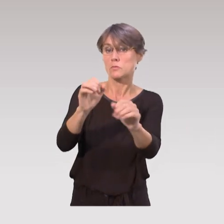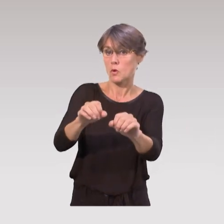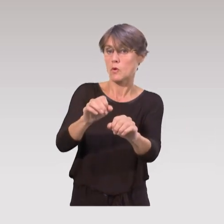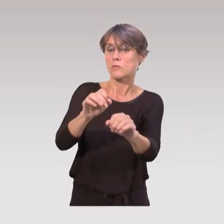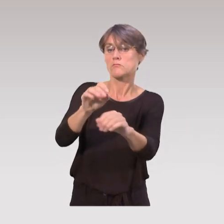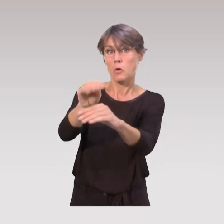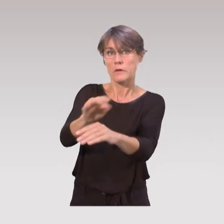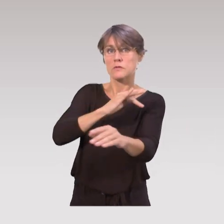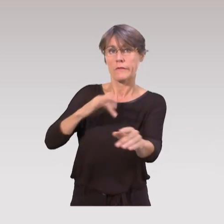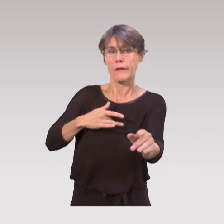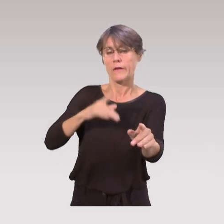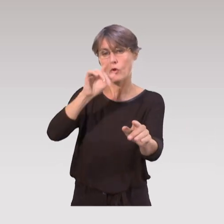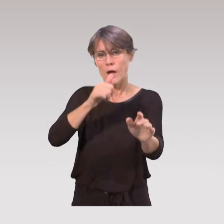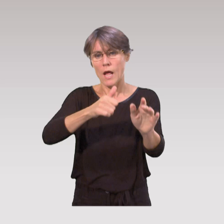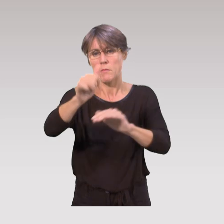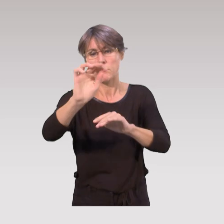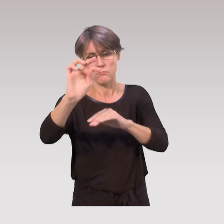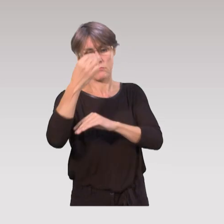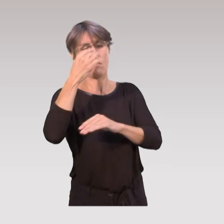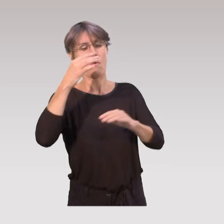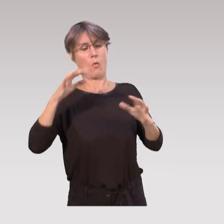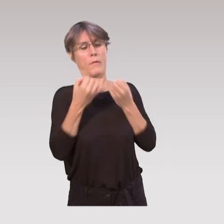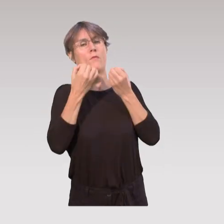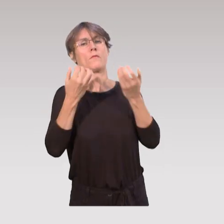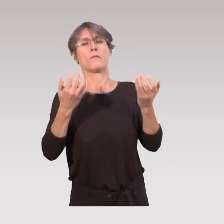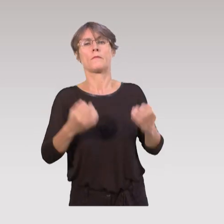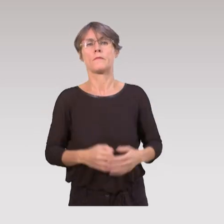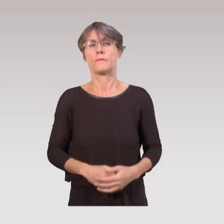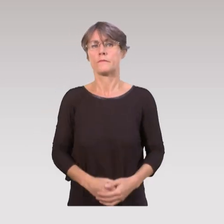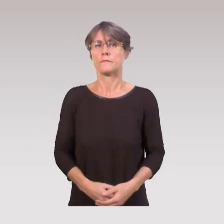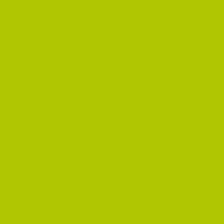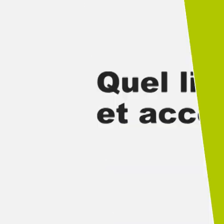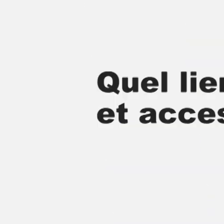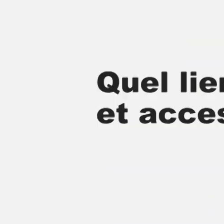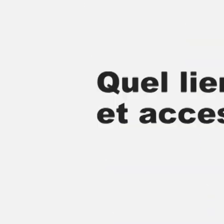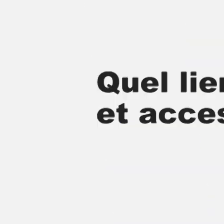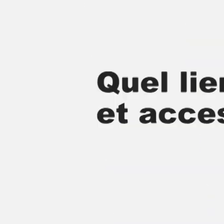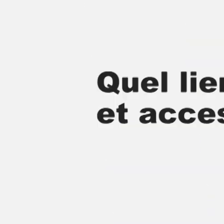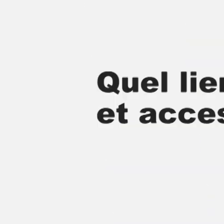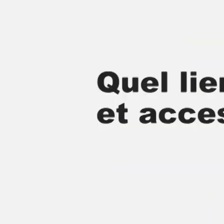et celle de ses proches, et qu'elle se sente compétente, voire.